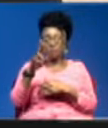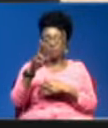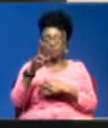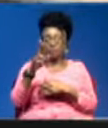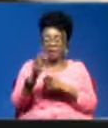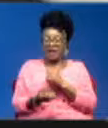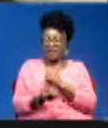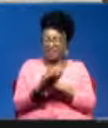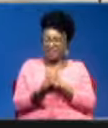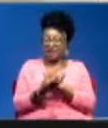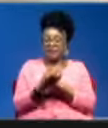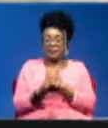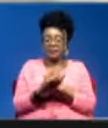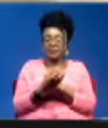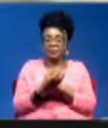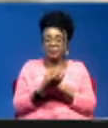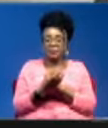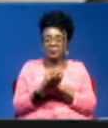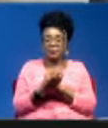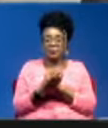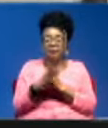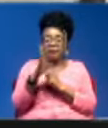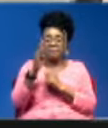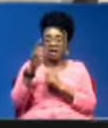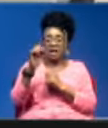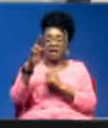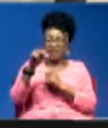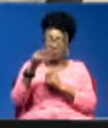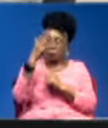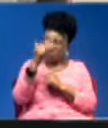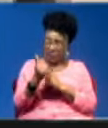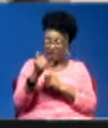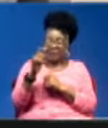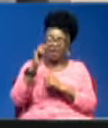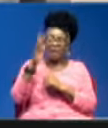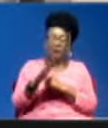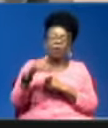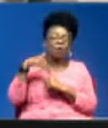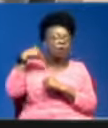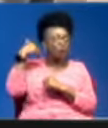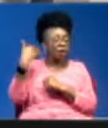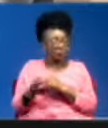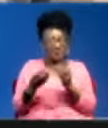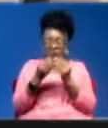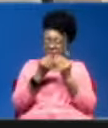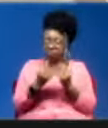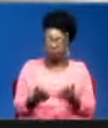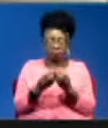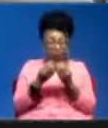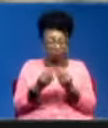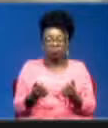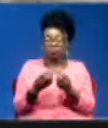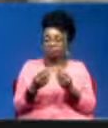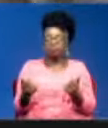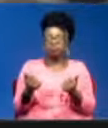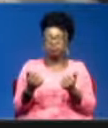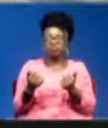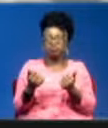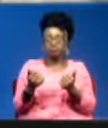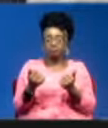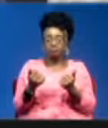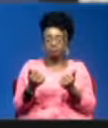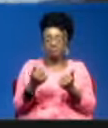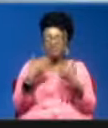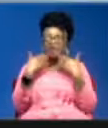tueleze mbio hizi za Berlin, kwa nini wa Kenya huwa wana mazoea ya kuvunja rekodi ya dunia hapa sana? Asante